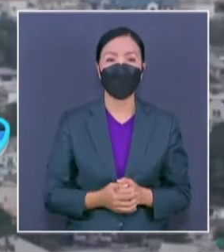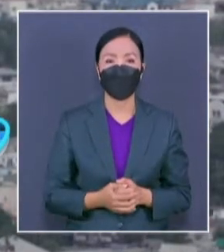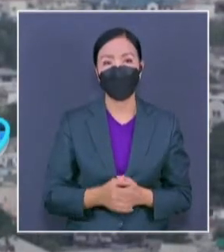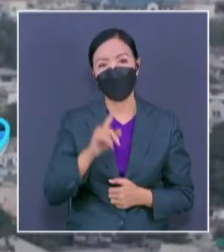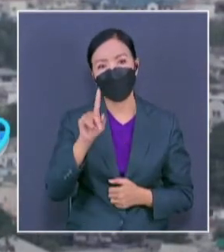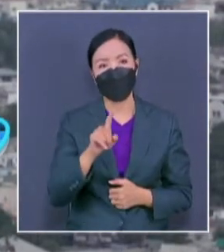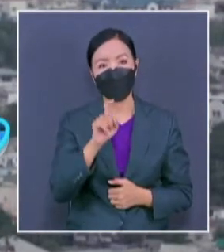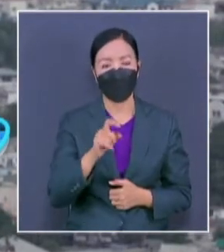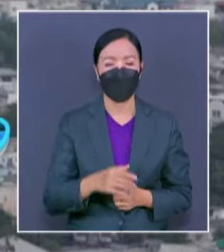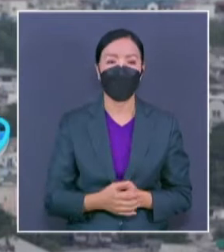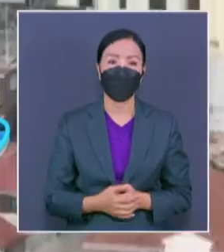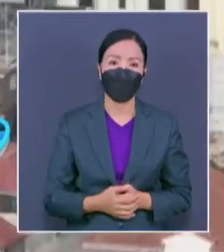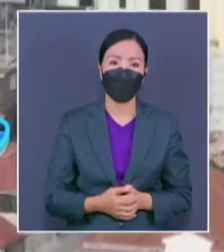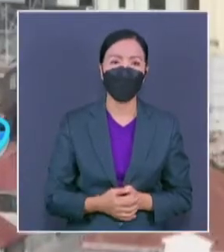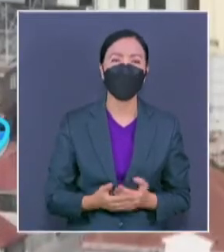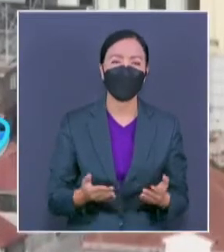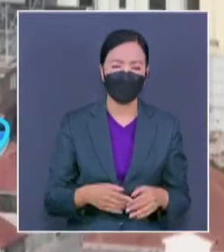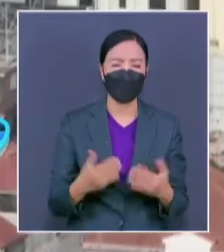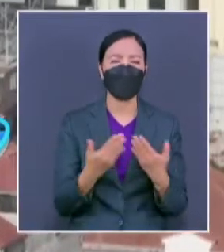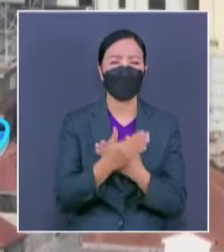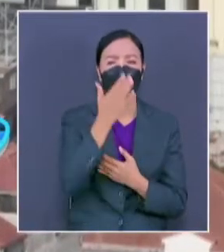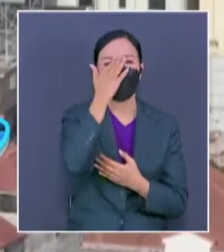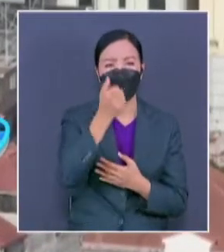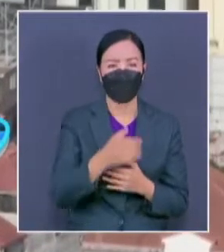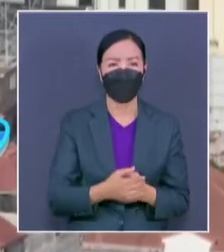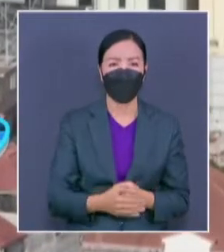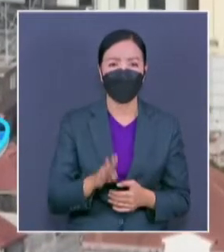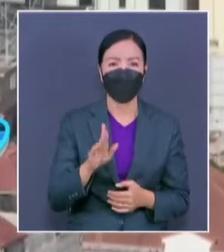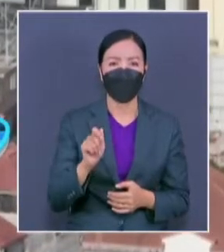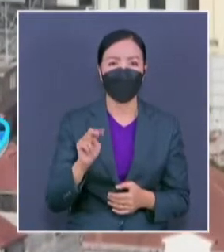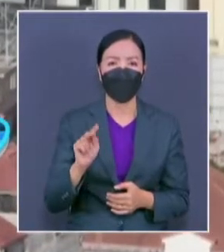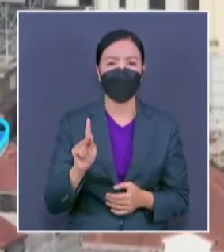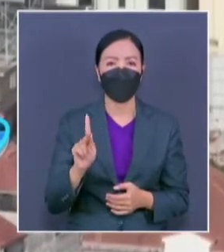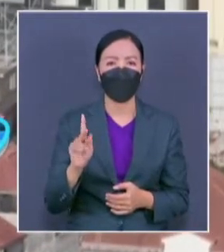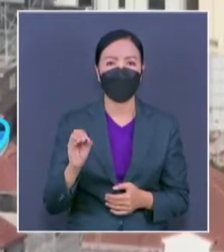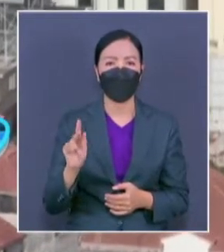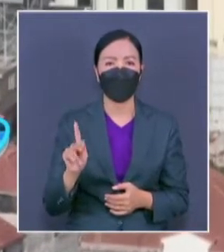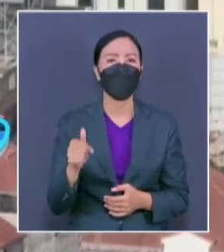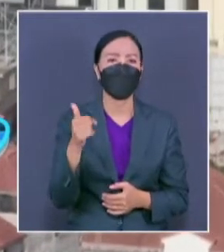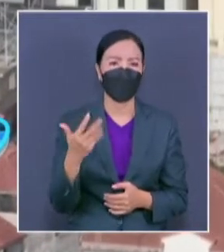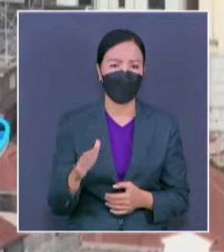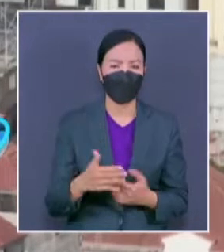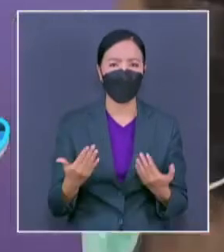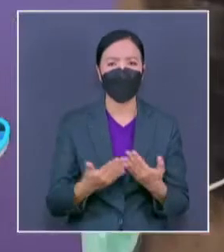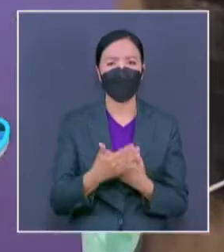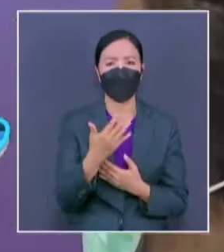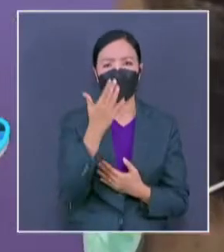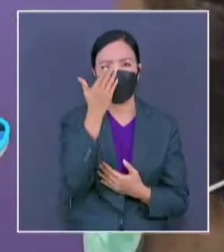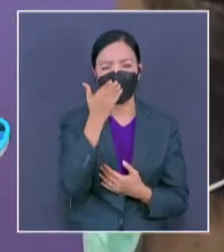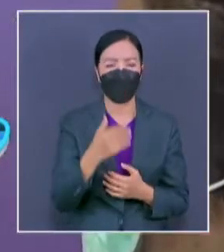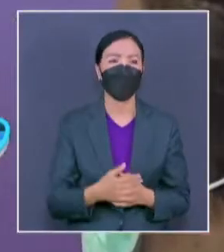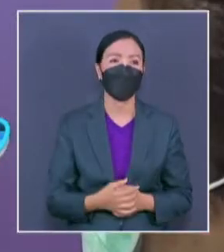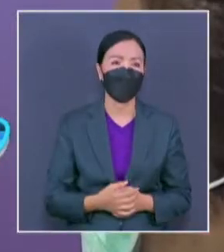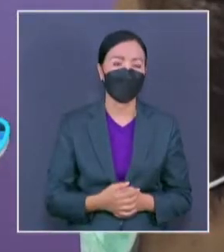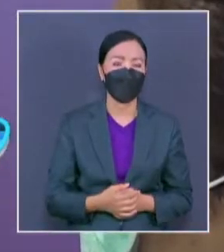คำถามอยู่คำถามเดิมว่าเอาแล้วจะเปลี่ยนทำไมก็แบงคอกก็ดีอยู่แล้วนายอิทธิพลคุณปลื้มครับรัฐมนตรีว่าการกระทรวงวั